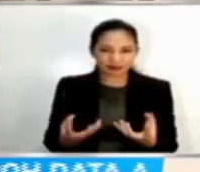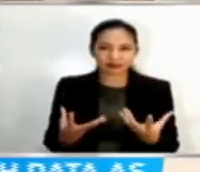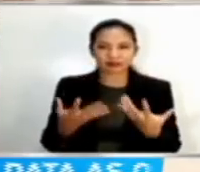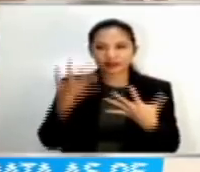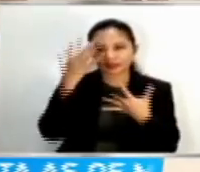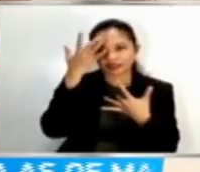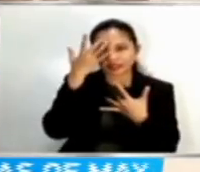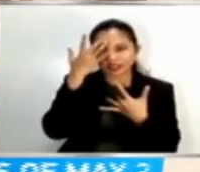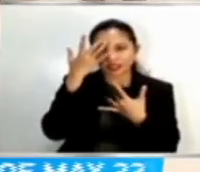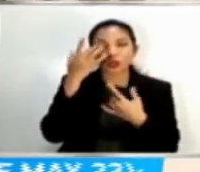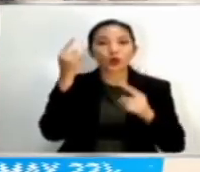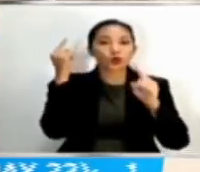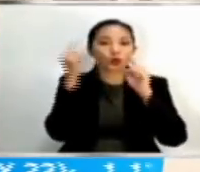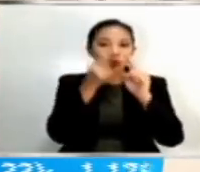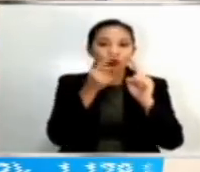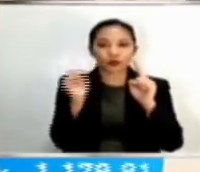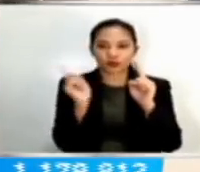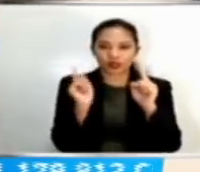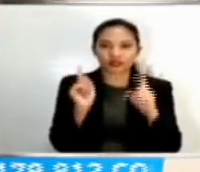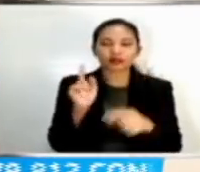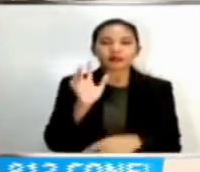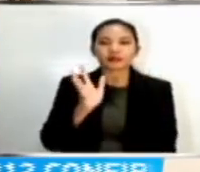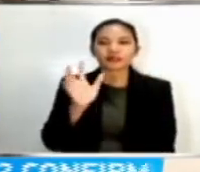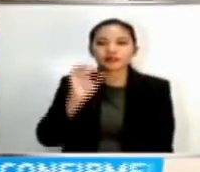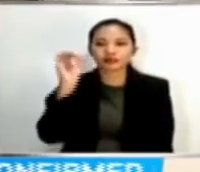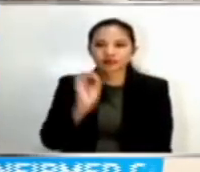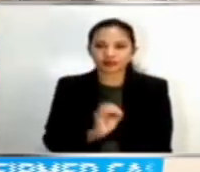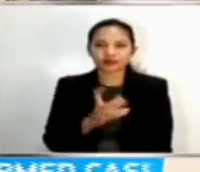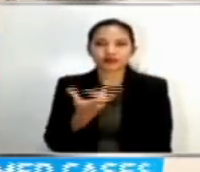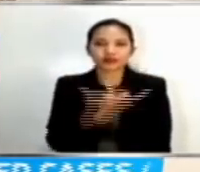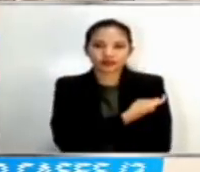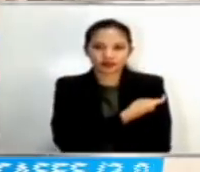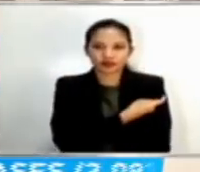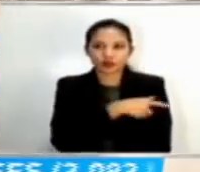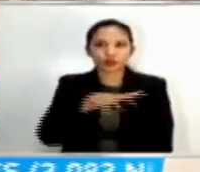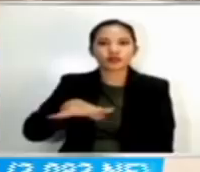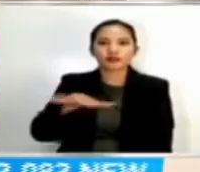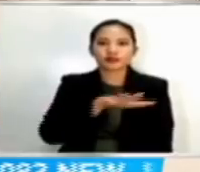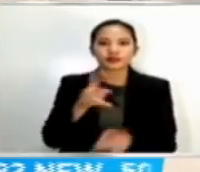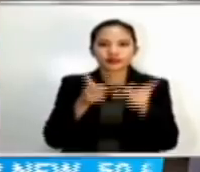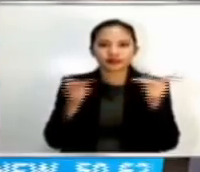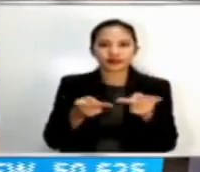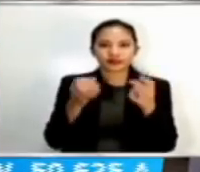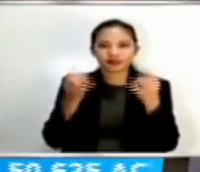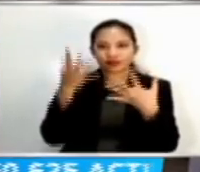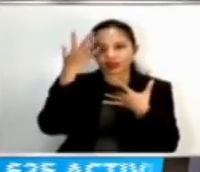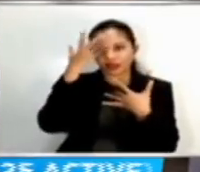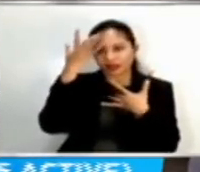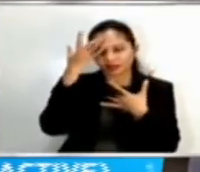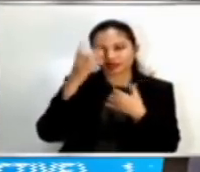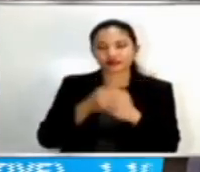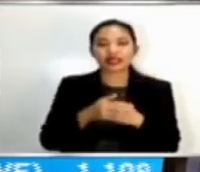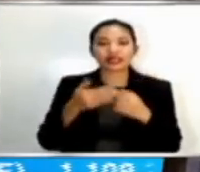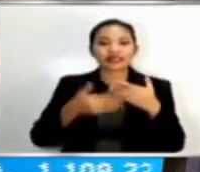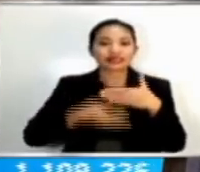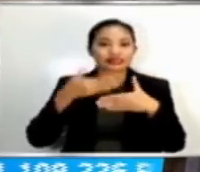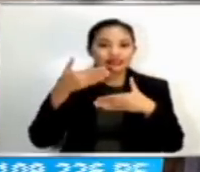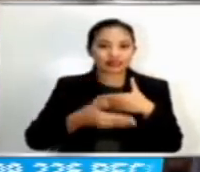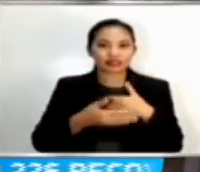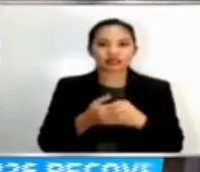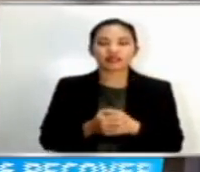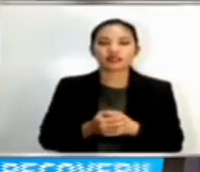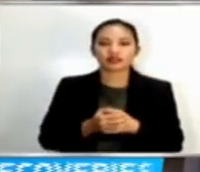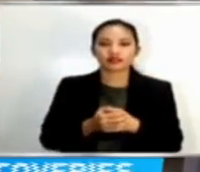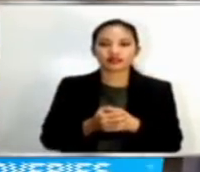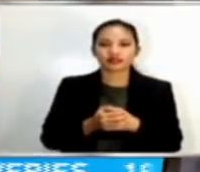ma-vaccinate 50% ng population dito sa mga high risk areas. Tapos sa iba naman, yung mga medyo moderate risk,